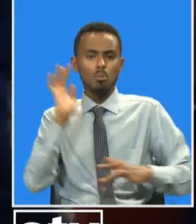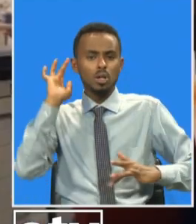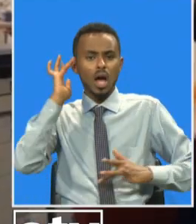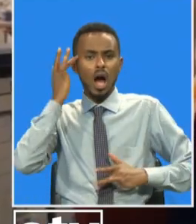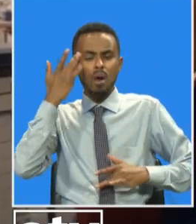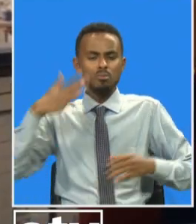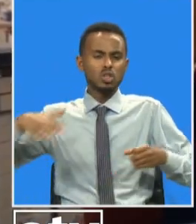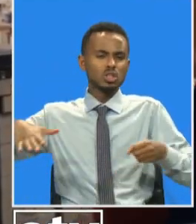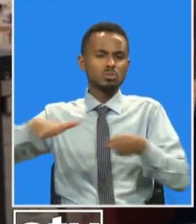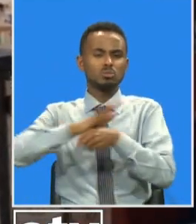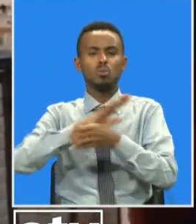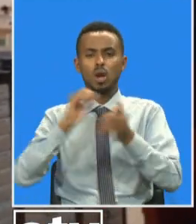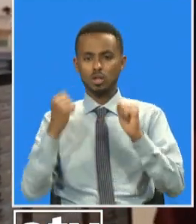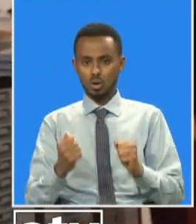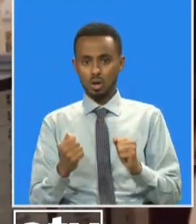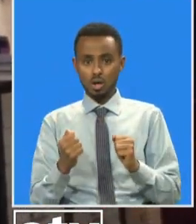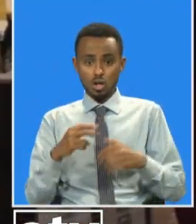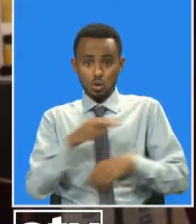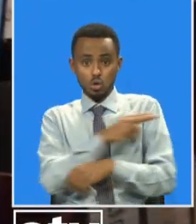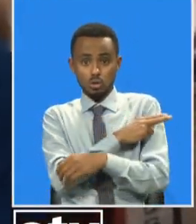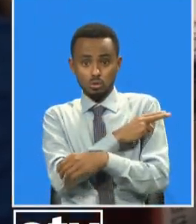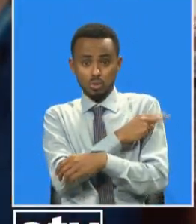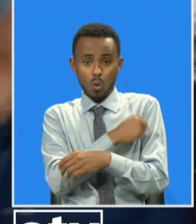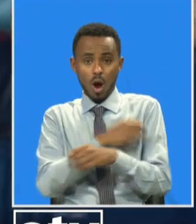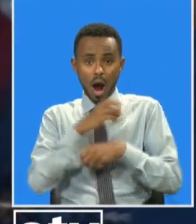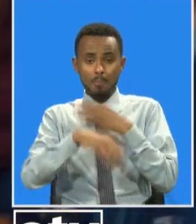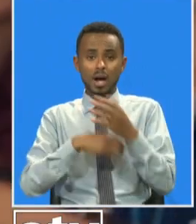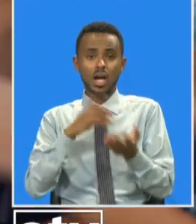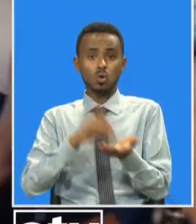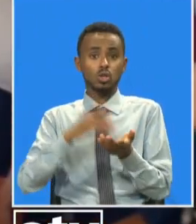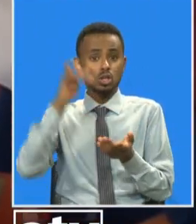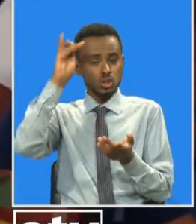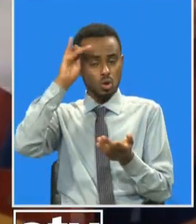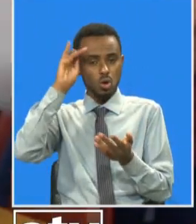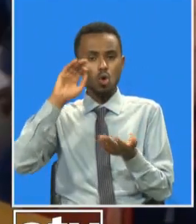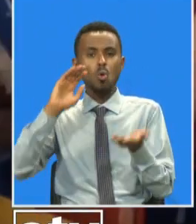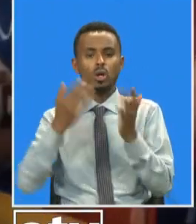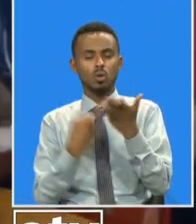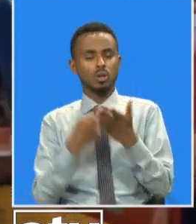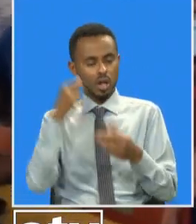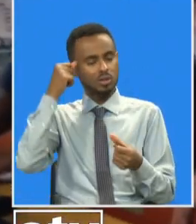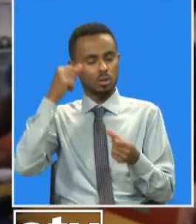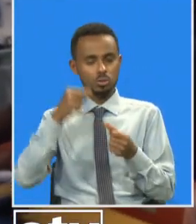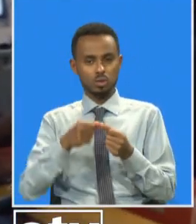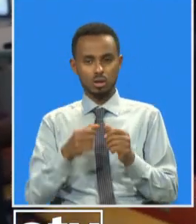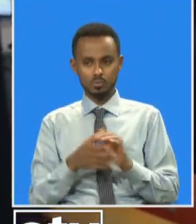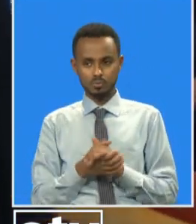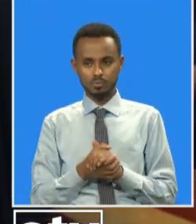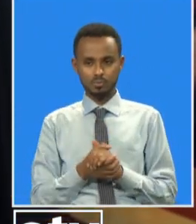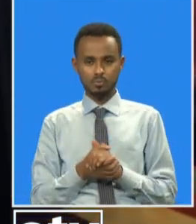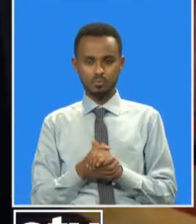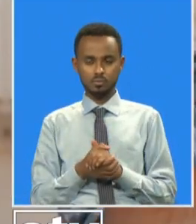በታማሚዎች ሊጨናነቅ ችሏል። የሆስፒታሉ አማካሪ ዶክተር ጆን ሌዊን ሁኔታውን እንዲህ አስተውሱታል።